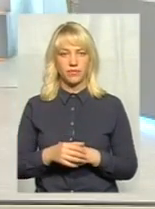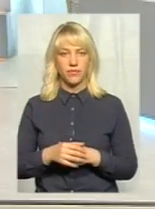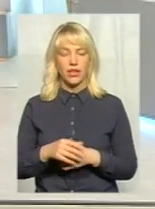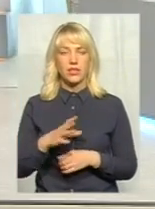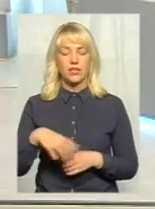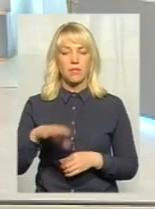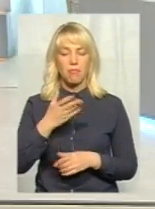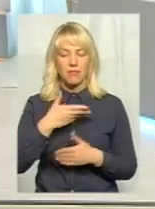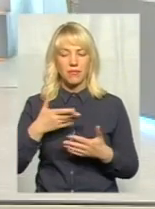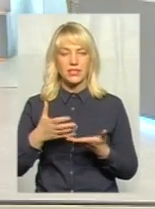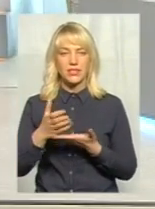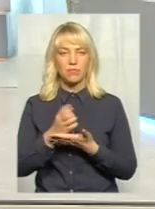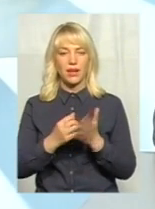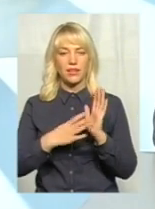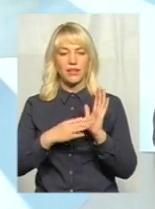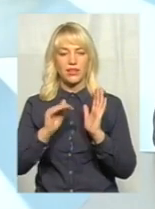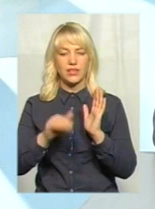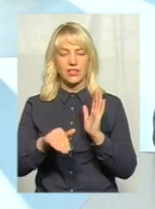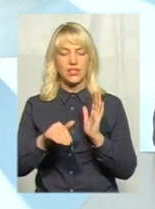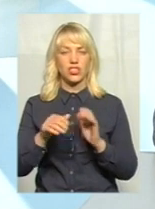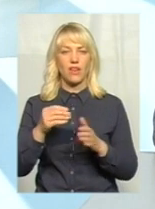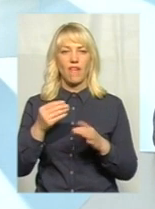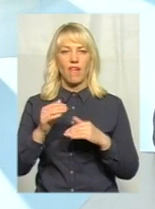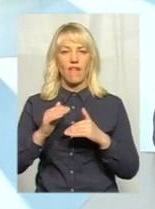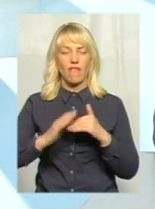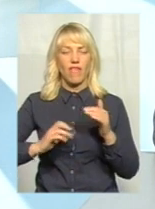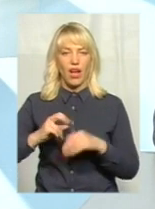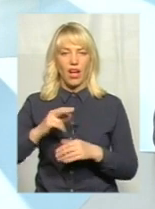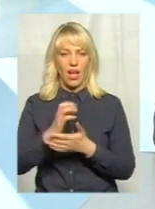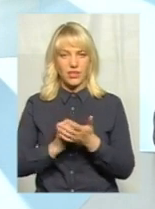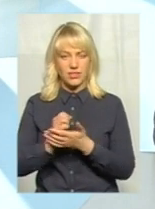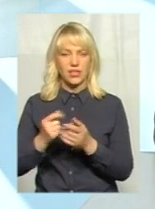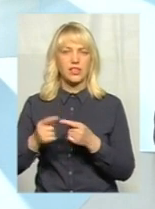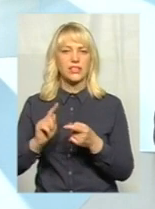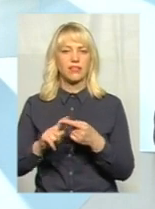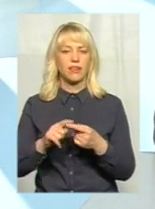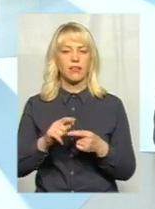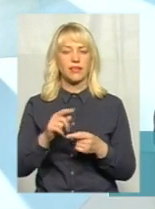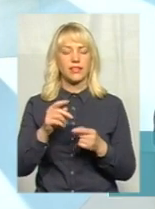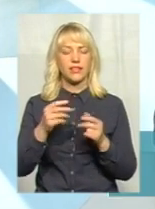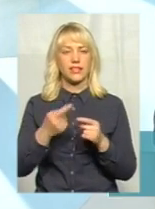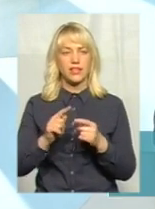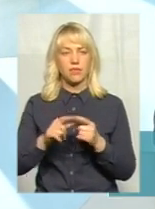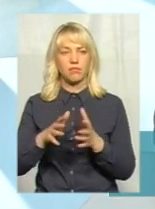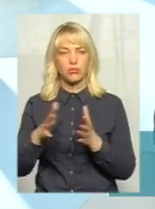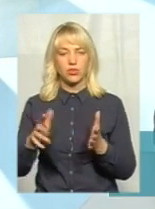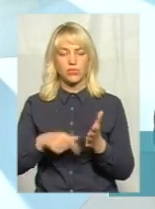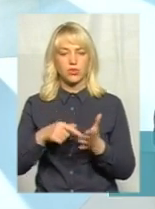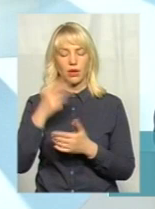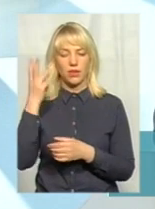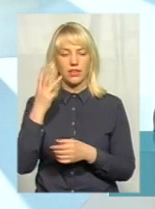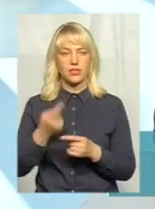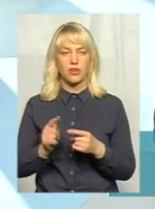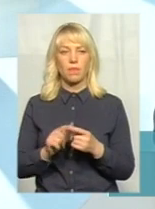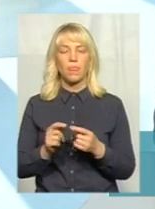ми зібрали 9 тисяч вакансій, чверть цих вакансій тільки з міста Хмельницького. По суті, кількісно вона